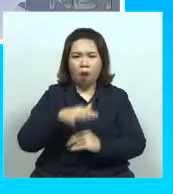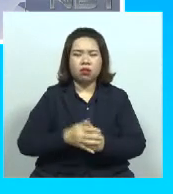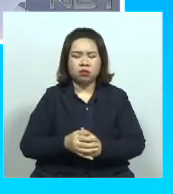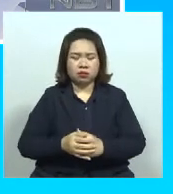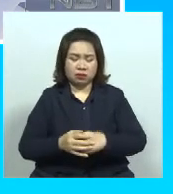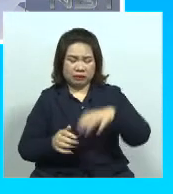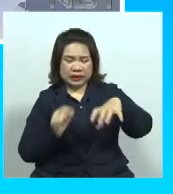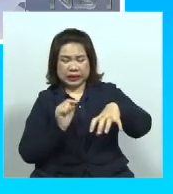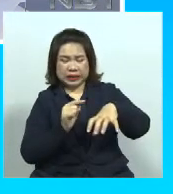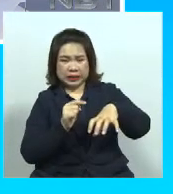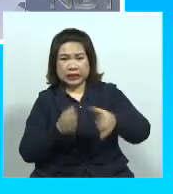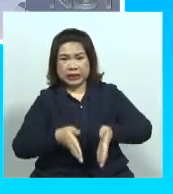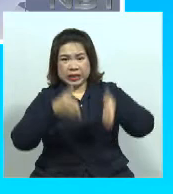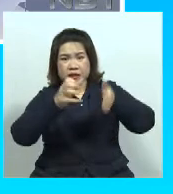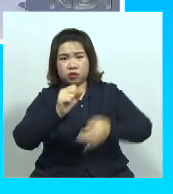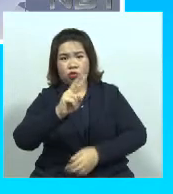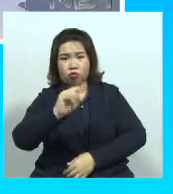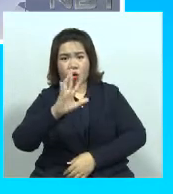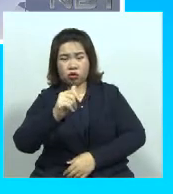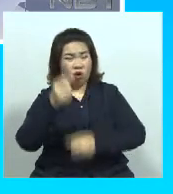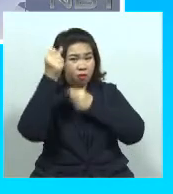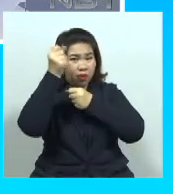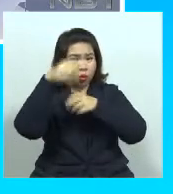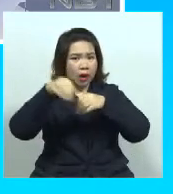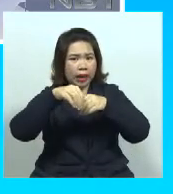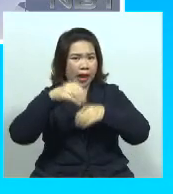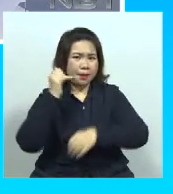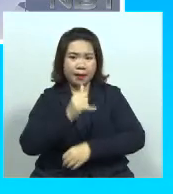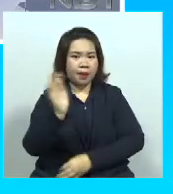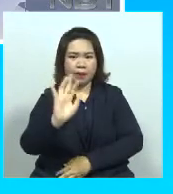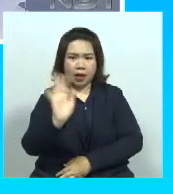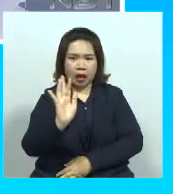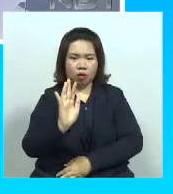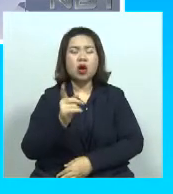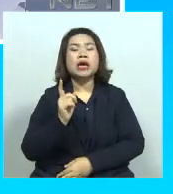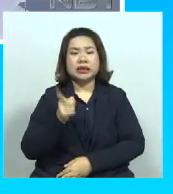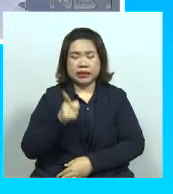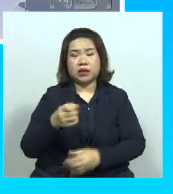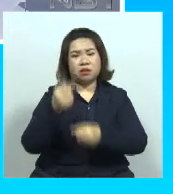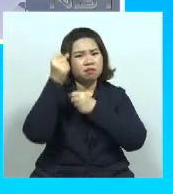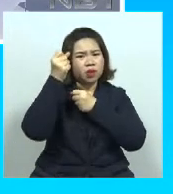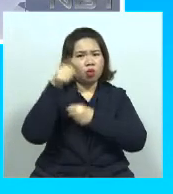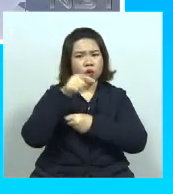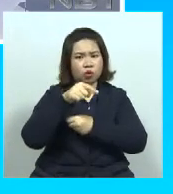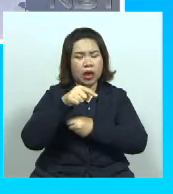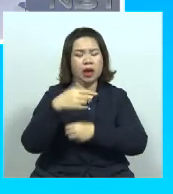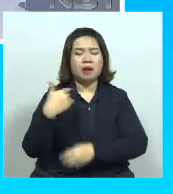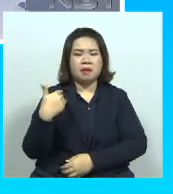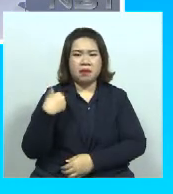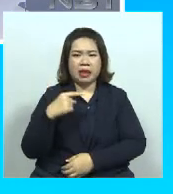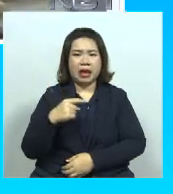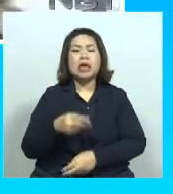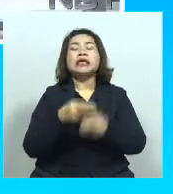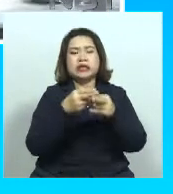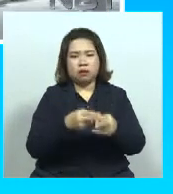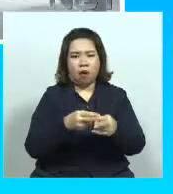าอย่าเข้ามาในบริเวณใกล้เคียงกับสถานที่ชุมนุมนะครับเพราะว่าจริงๆแล้วการชุมนุมครั้งนี้มันก็มีจำกัดอยู่เฉพ